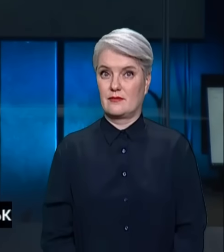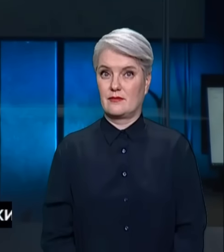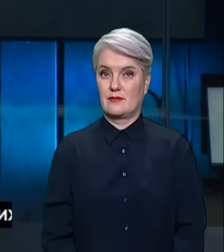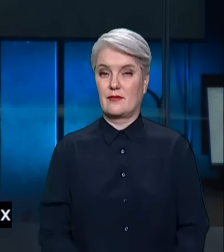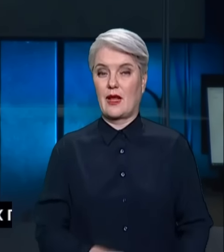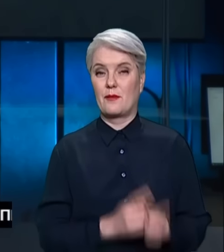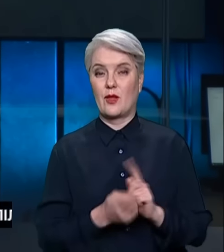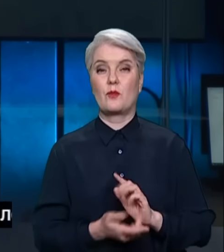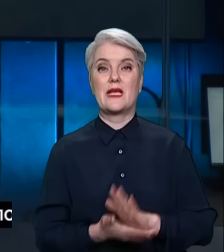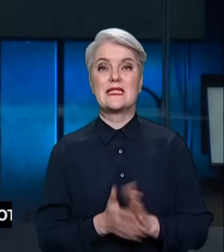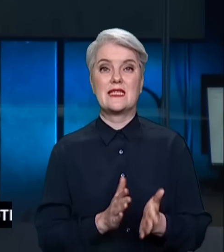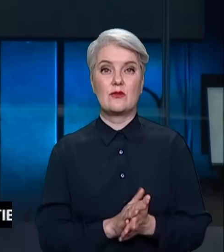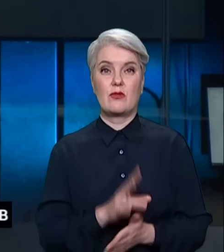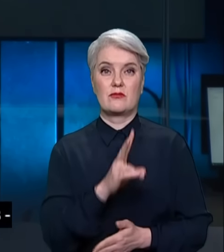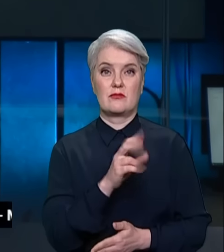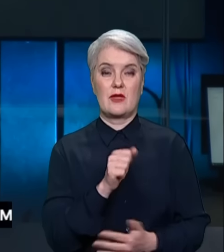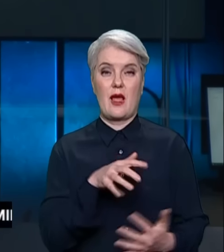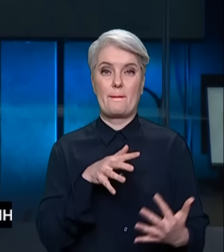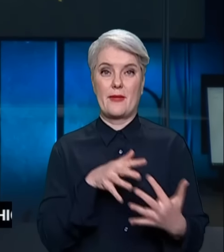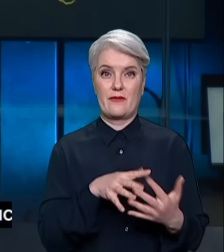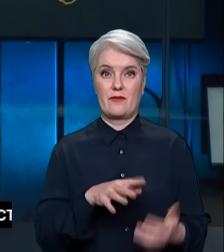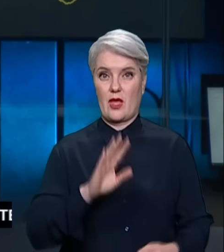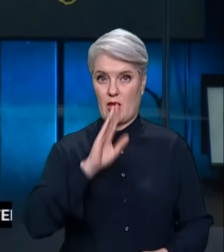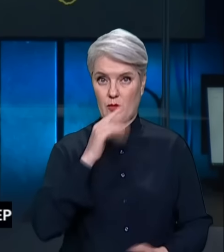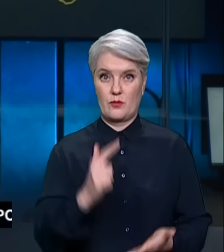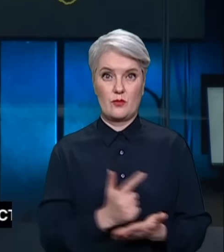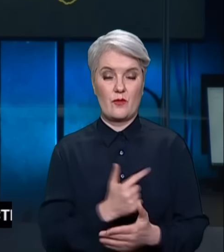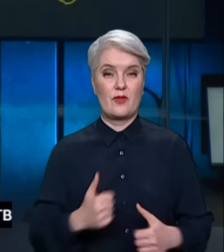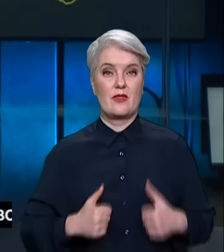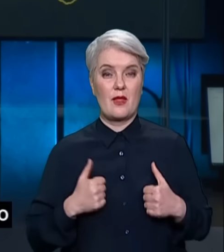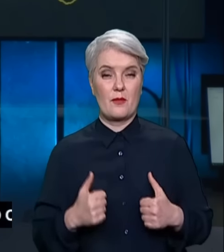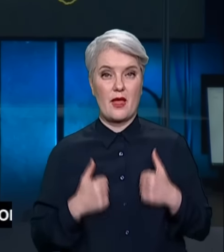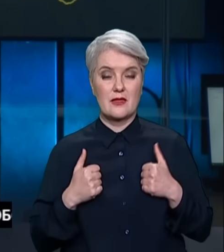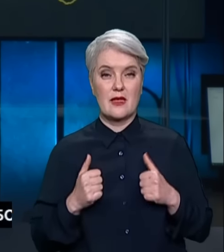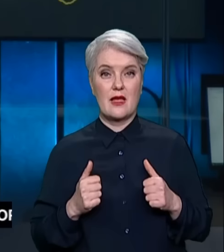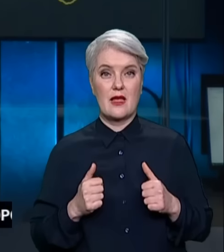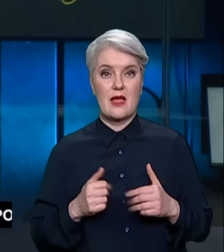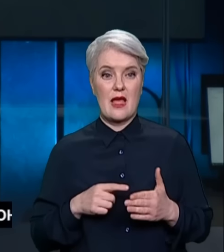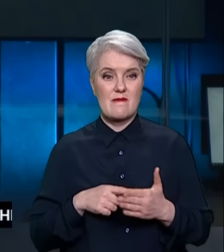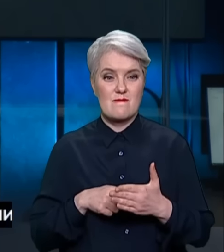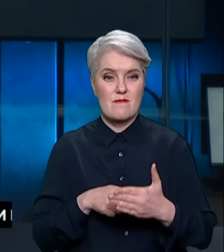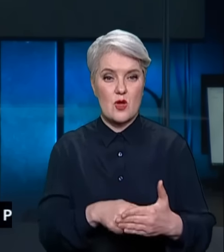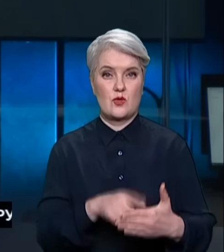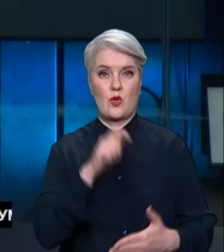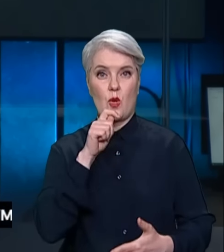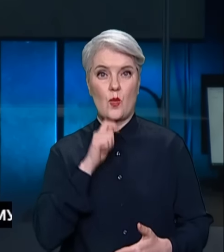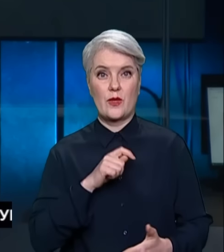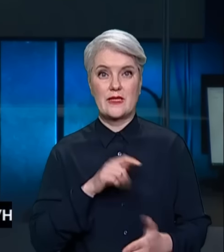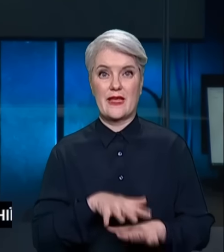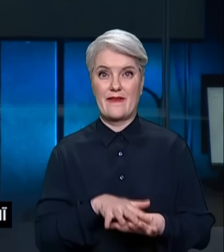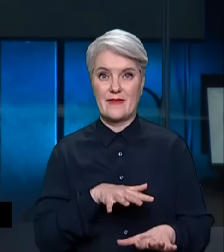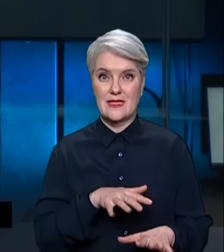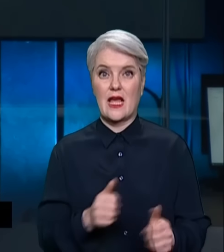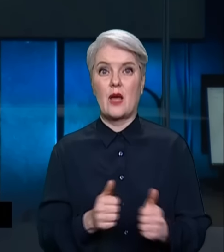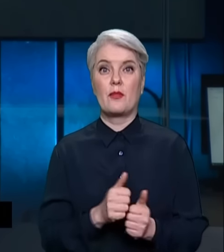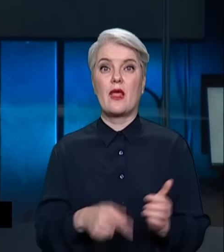І переходимо до ситуації на передовій. Окупанти знову намагалися посунути українські війська поблизу міста Часів-Яр на